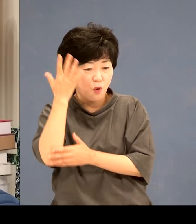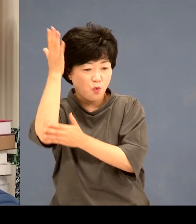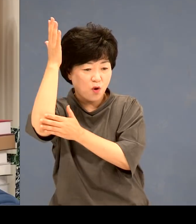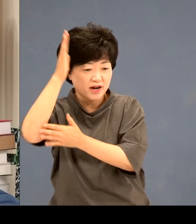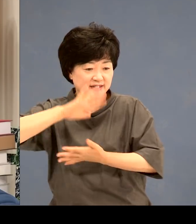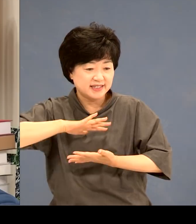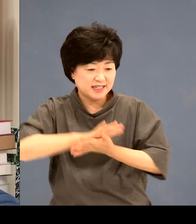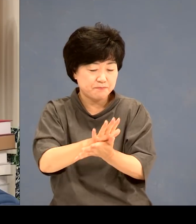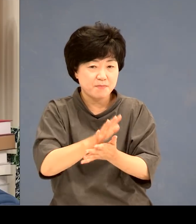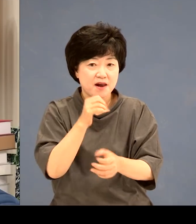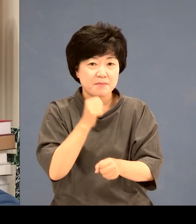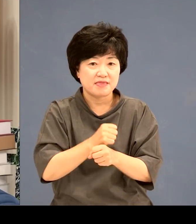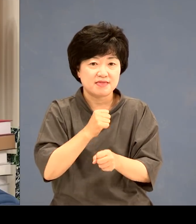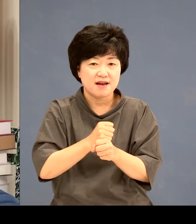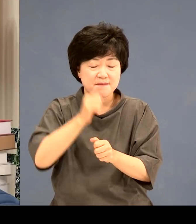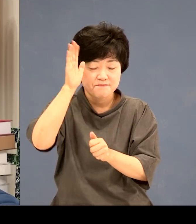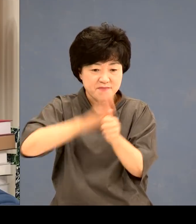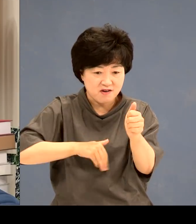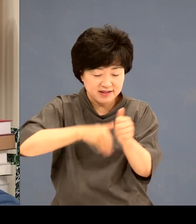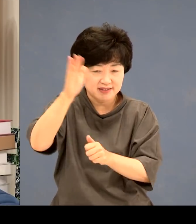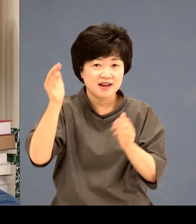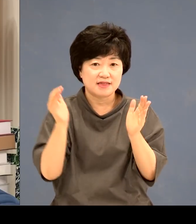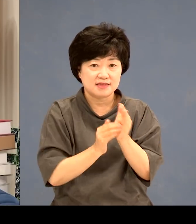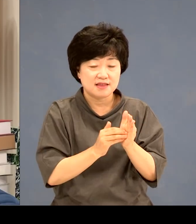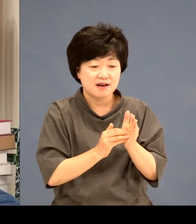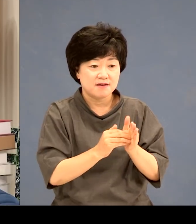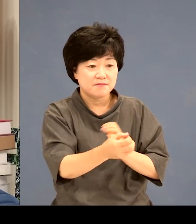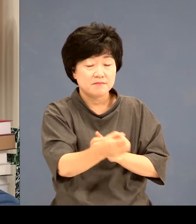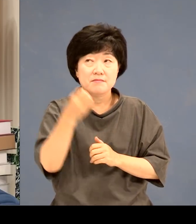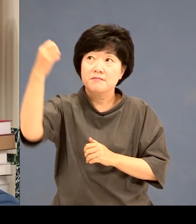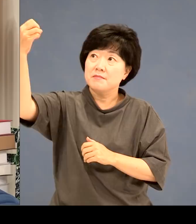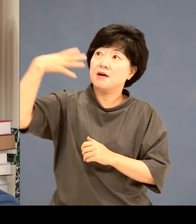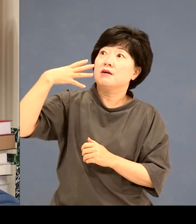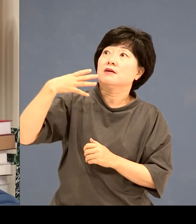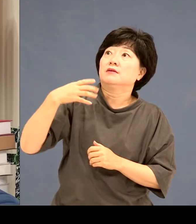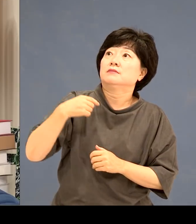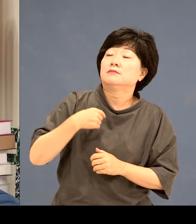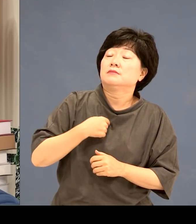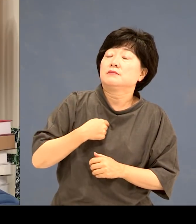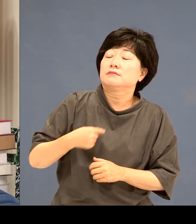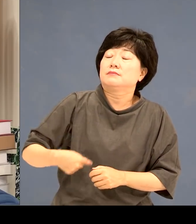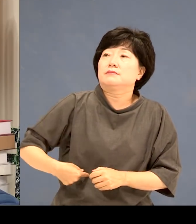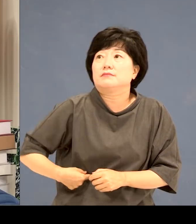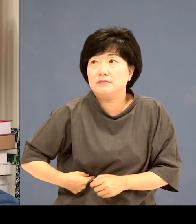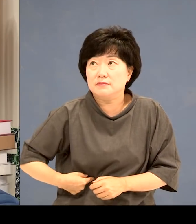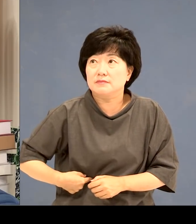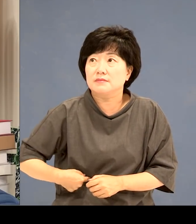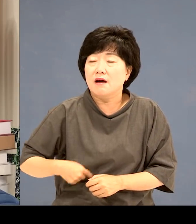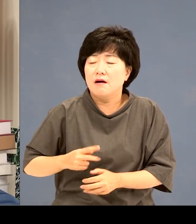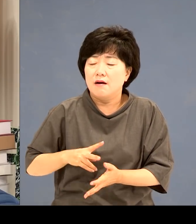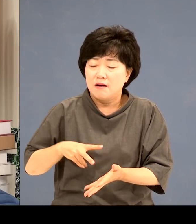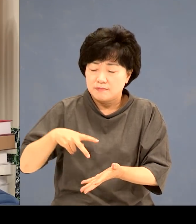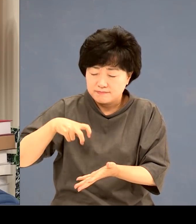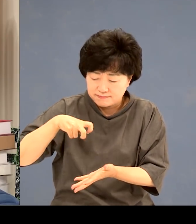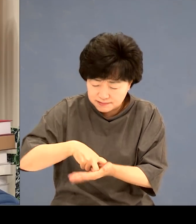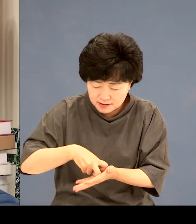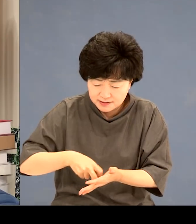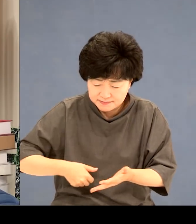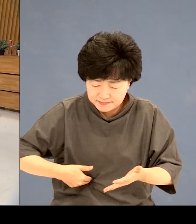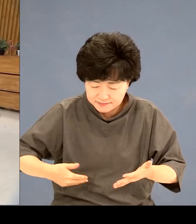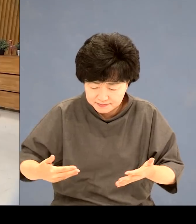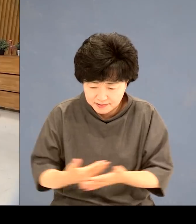하나님께서 제가 상상치도 못했던 그 말씀을 비수처럼 이렇게 말씀을 하시는 거예요. 너가 나의